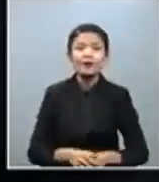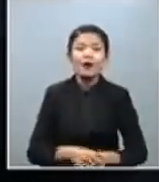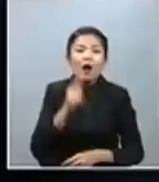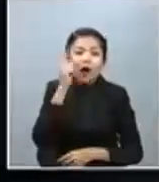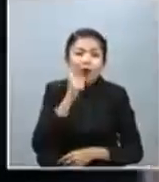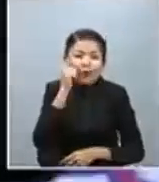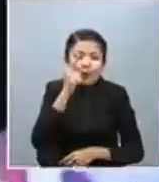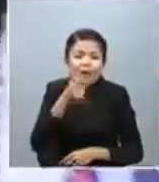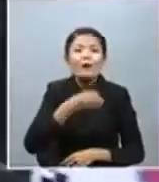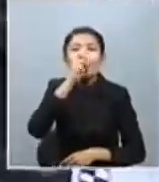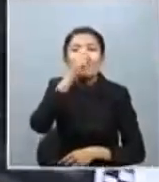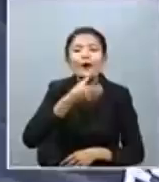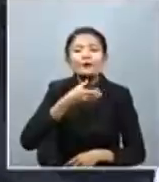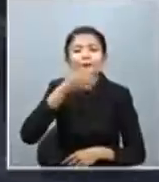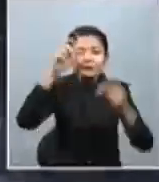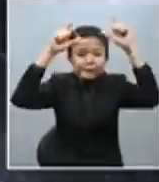ยค่ะ